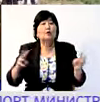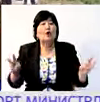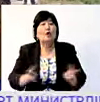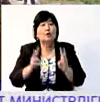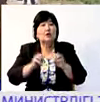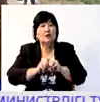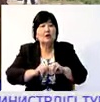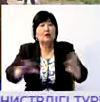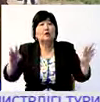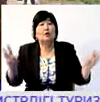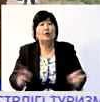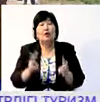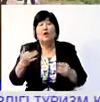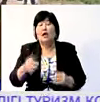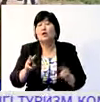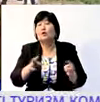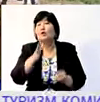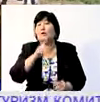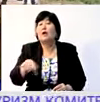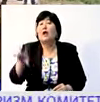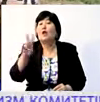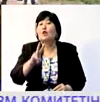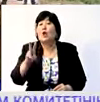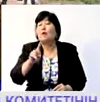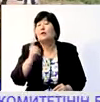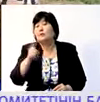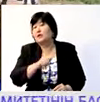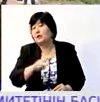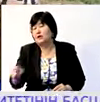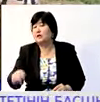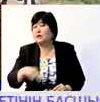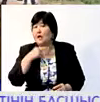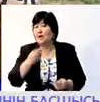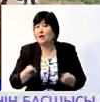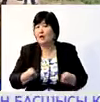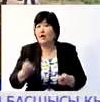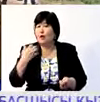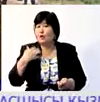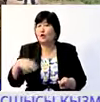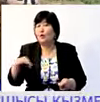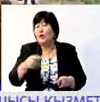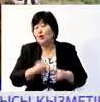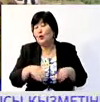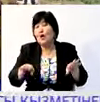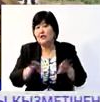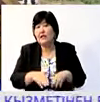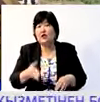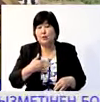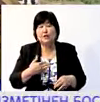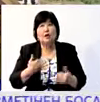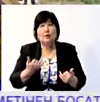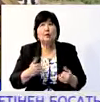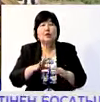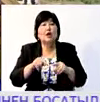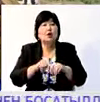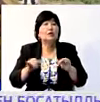кетеді. Қазір өзі өрт маусымы ноябрьдің біріне дейін өзі өрт маусымы болып есептеледі Қызылорда облысы бойынша. Соған сәйкес біз осындай үгіт